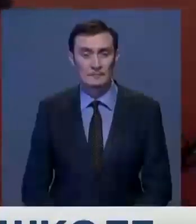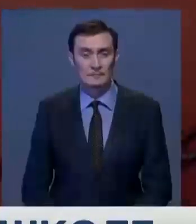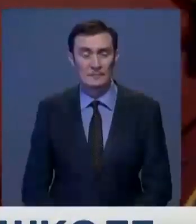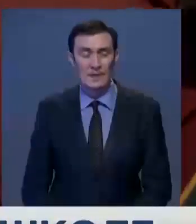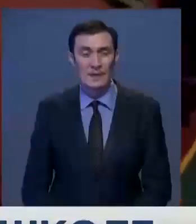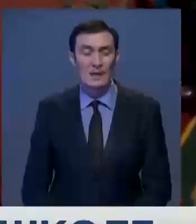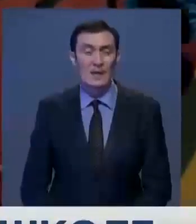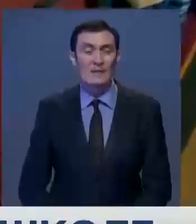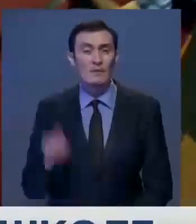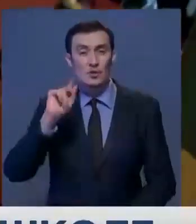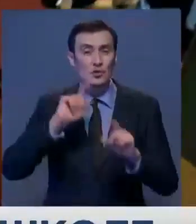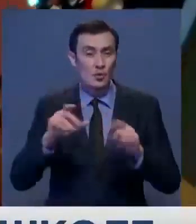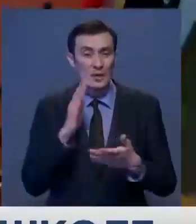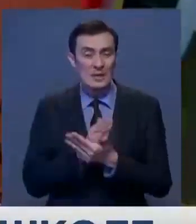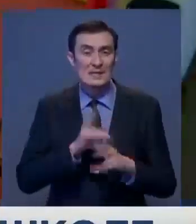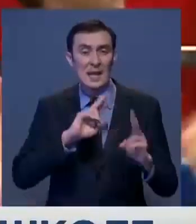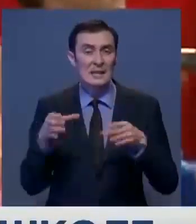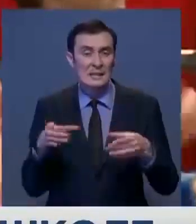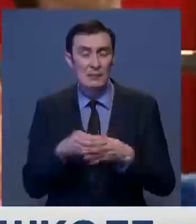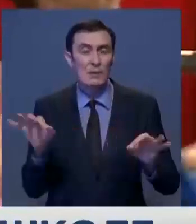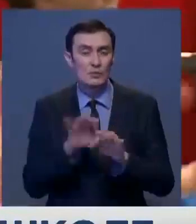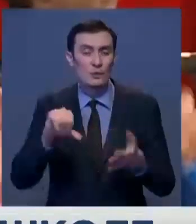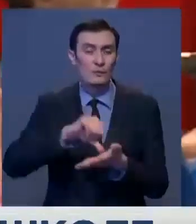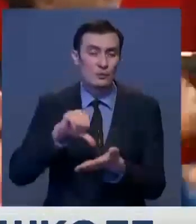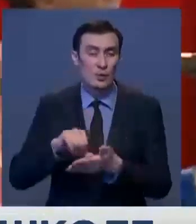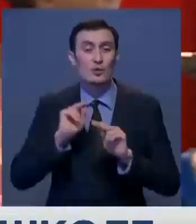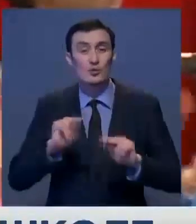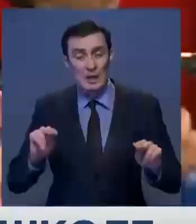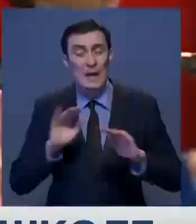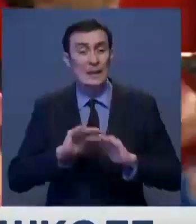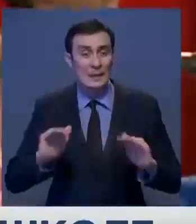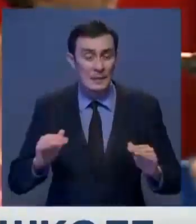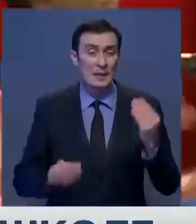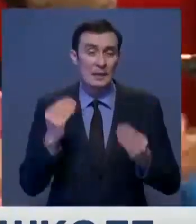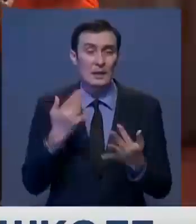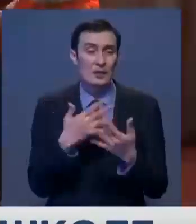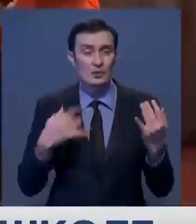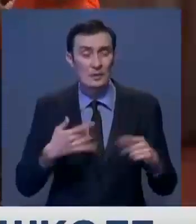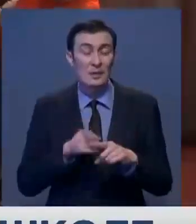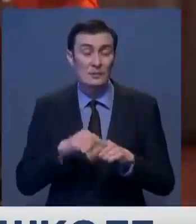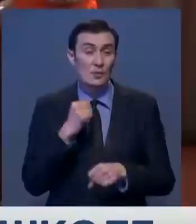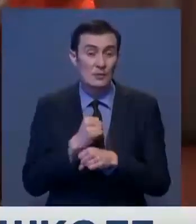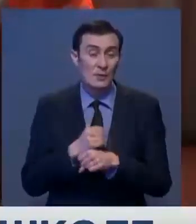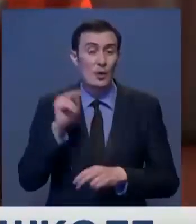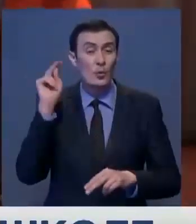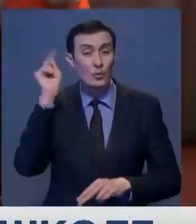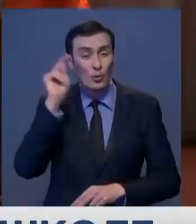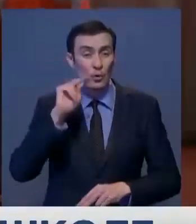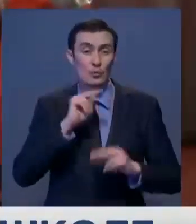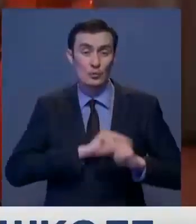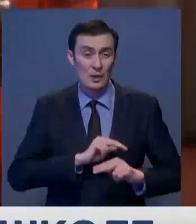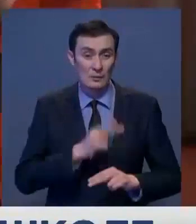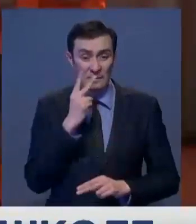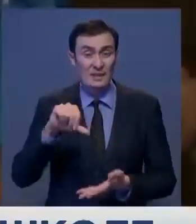В Воскресеновской школе есть ансамбль народной музыки. Выступают как учителя, так и дети. Играют на инструментах, созданных на уроках труда. Вот